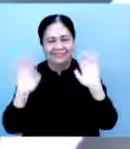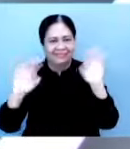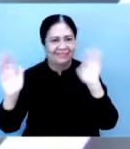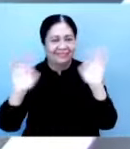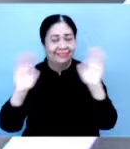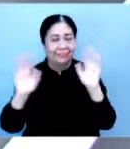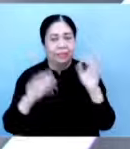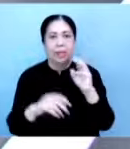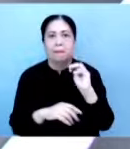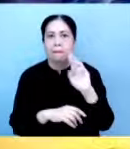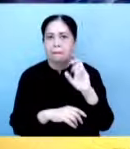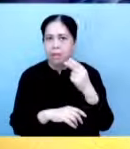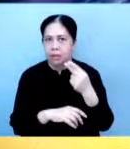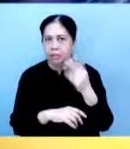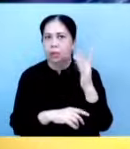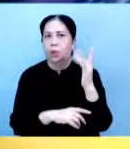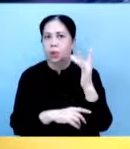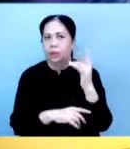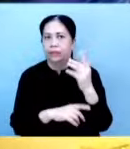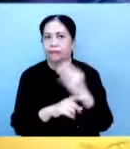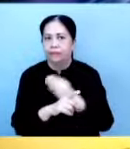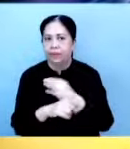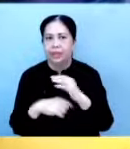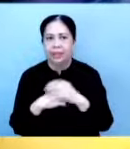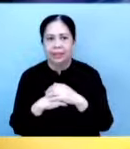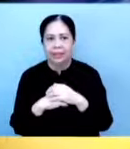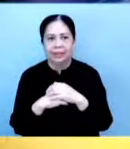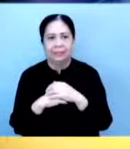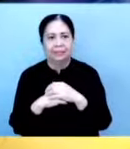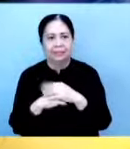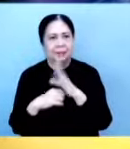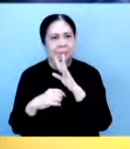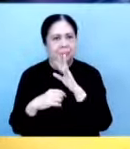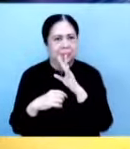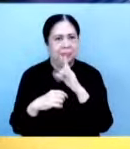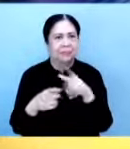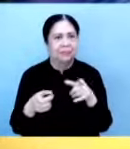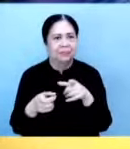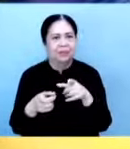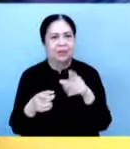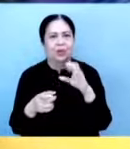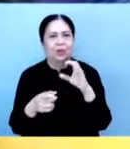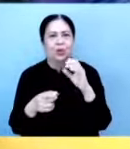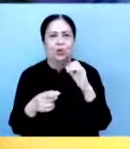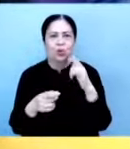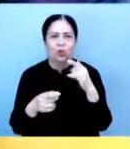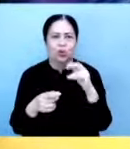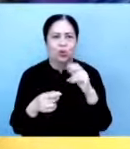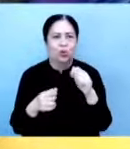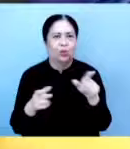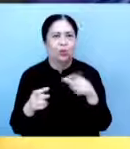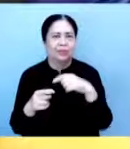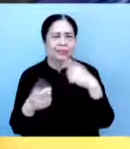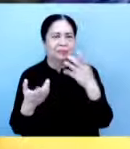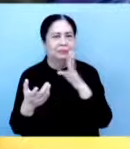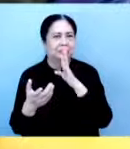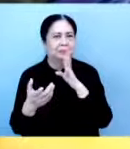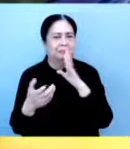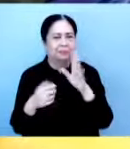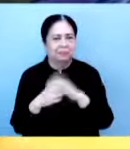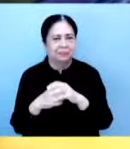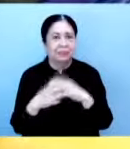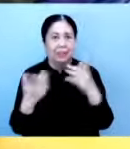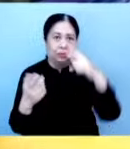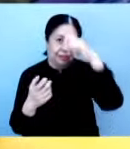March 25 Maya nga mayad nga temprano sa wikang kuyu non summer is Officially here mga kapatid at kasabay ng